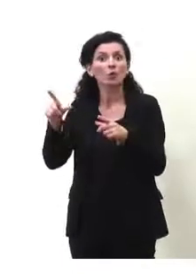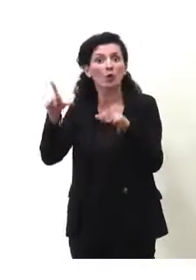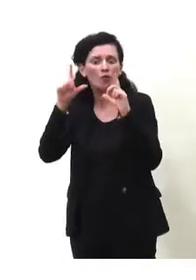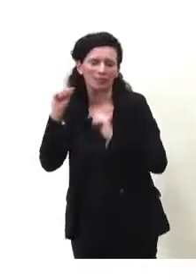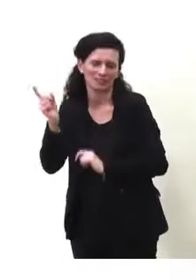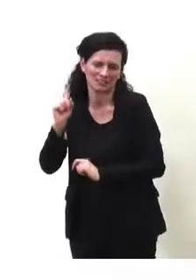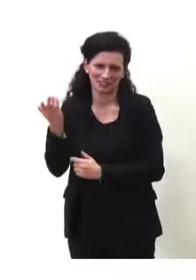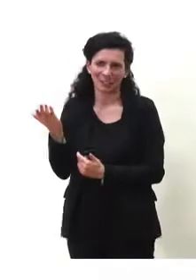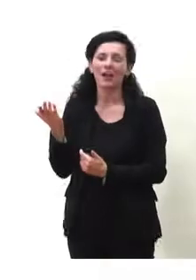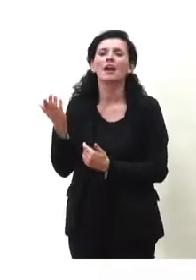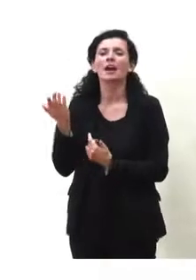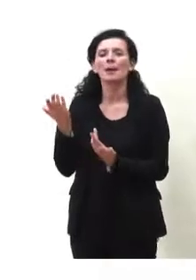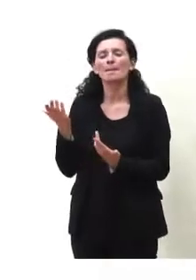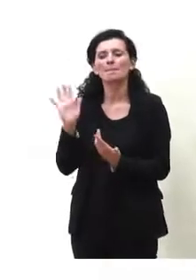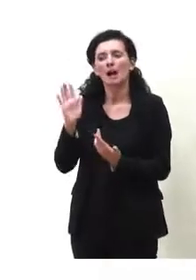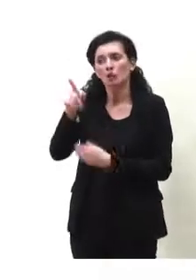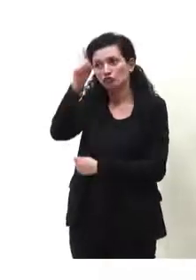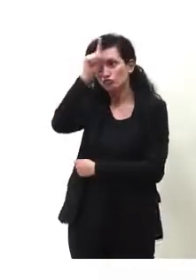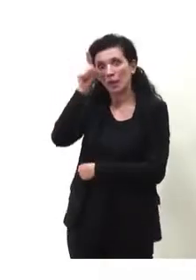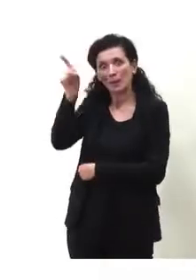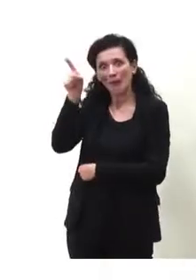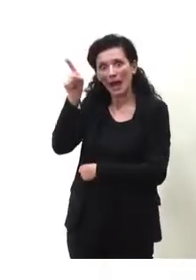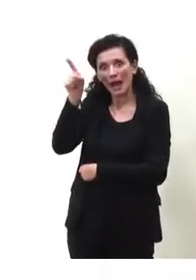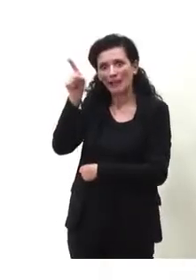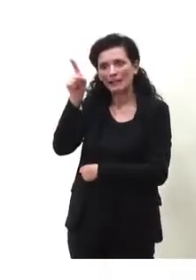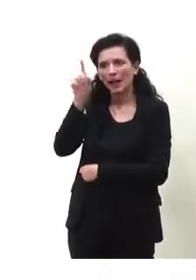Germania, la serie temporale in rosso, cioè